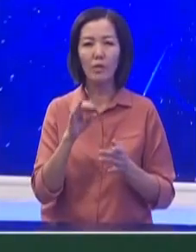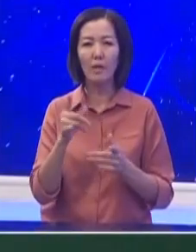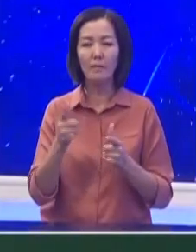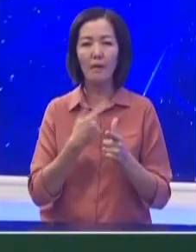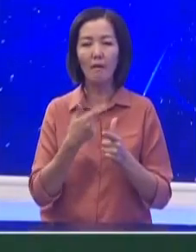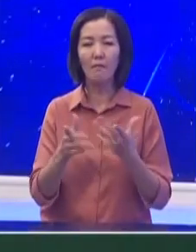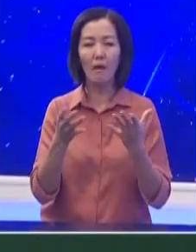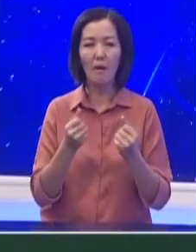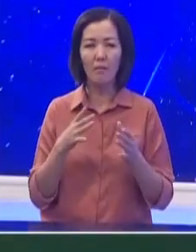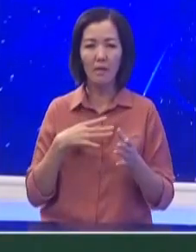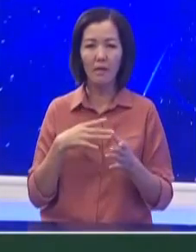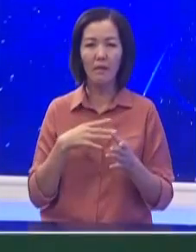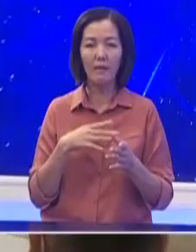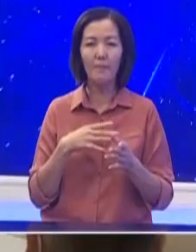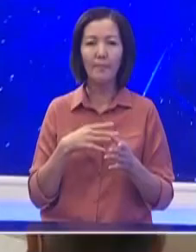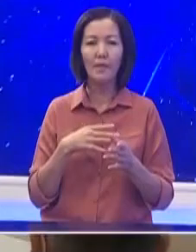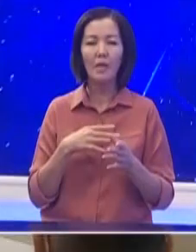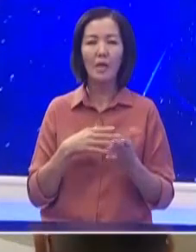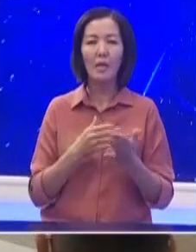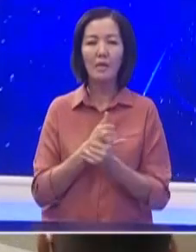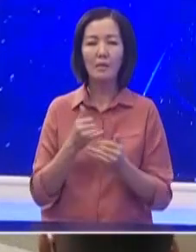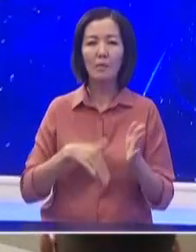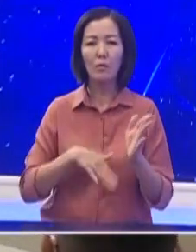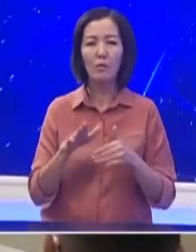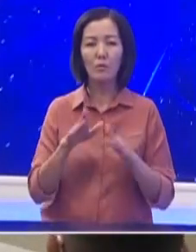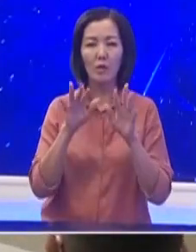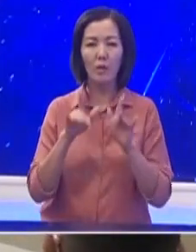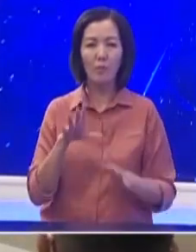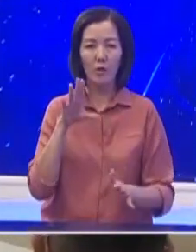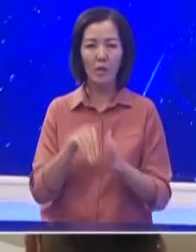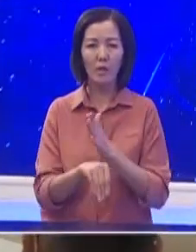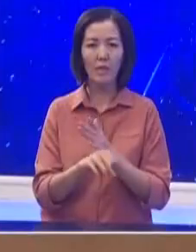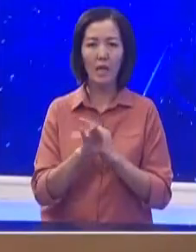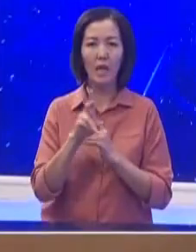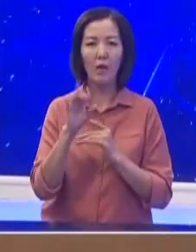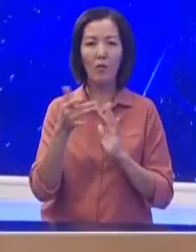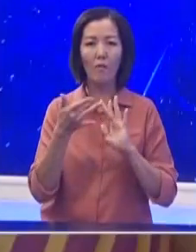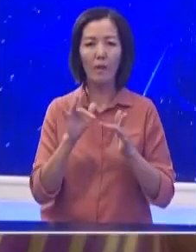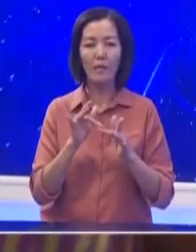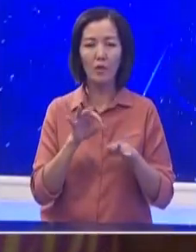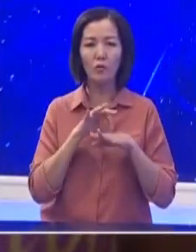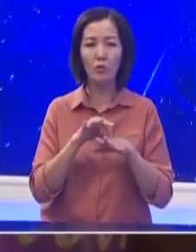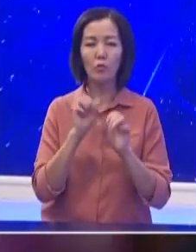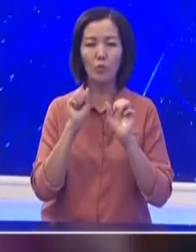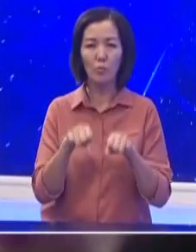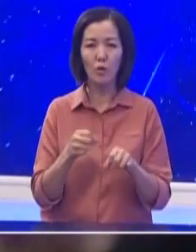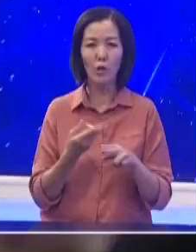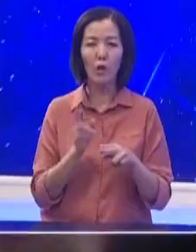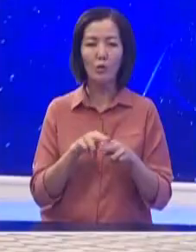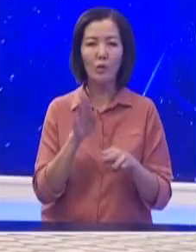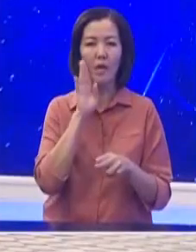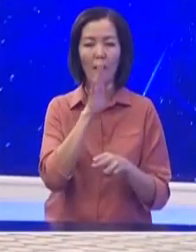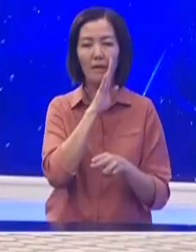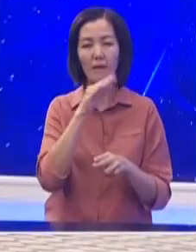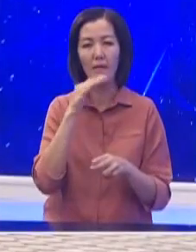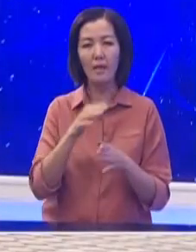аралығында қабылданады. Азаматтарға ыңғайлы болу үшін қызмет автоматтандырылды. Яғни egov.kz порталы арқылы жүргізіліп жатыр. Сондай